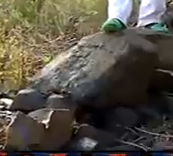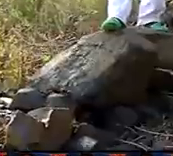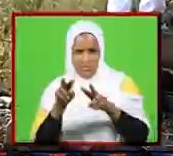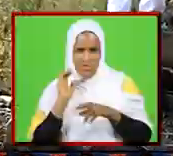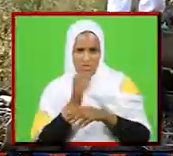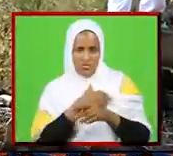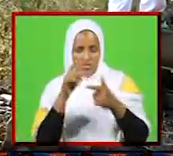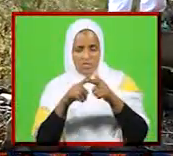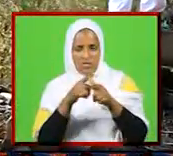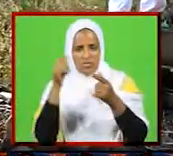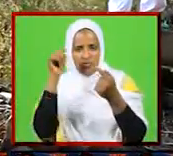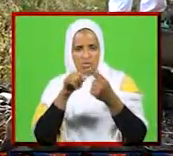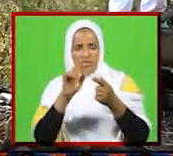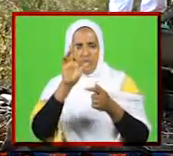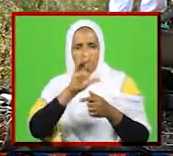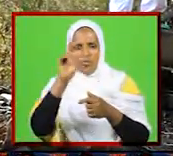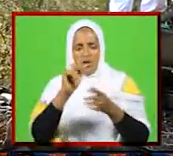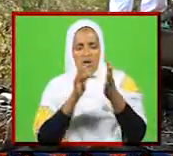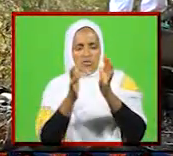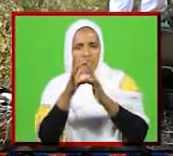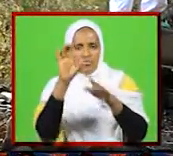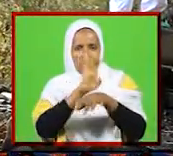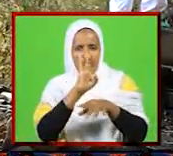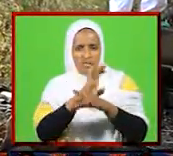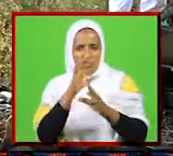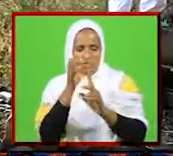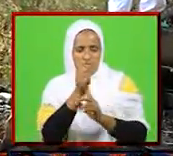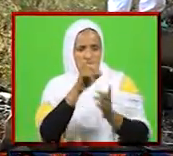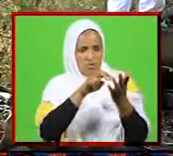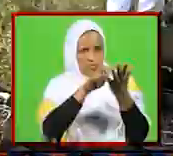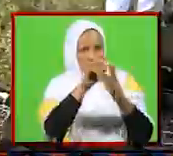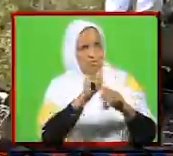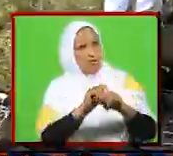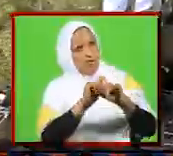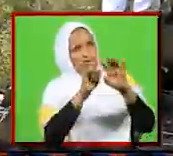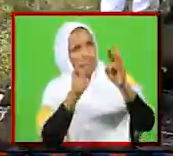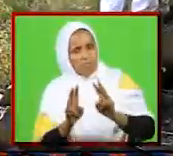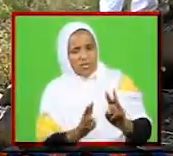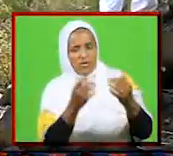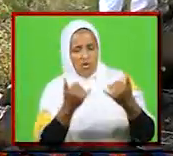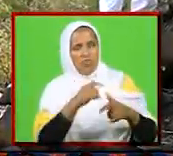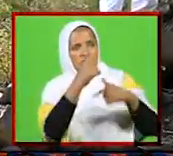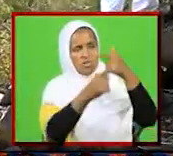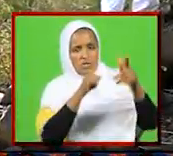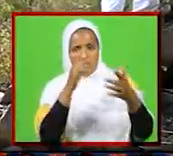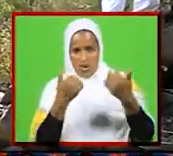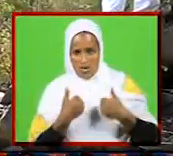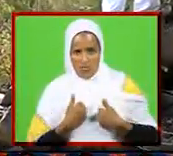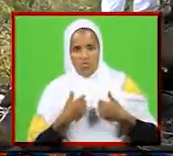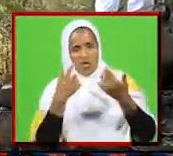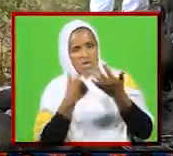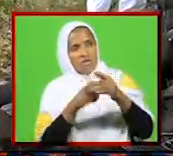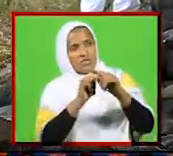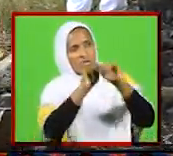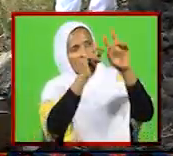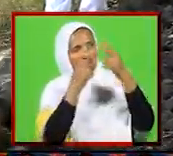እሺ ተመልካቾቻችን፣ እንግዲህ ወደ ጉዲያ ኢየሱስ ቤተክርስቲያን የሚወስደውን የተራራውን መንገድ አሁን እየሄድን ነው ያለ ነው።